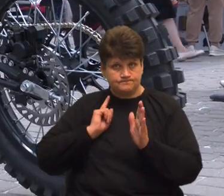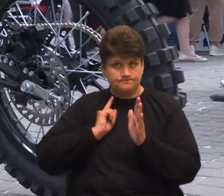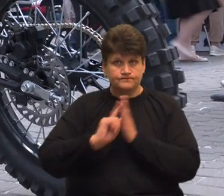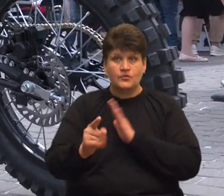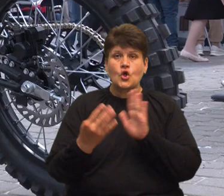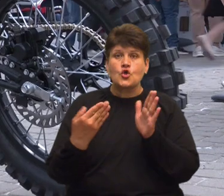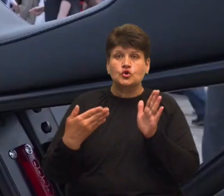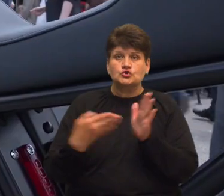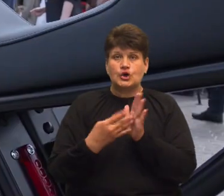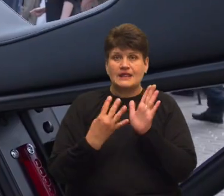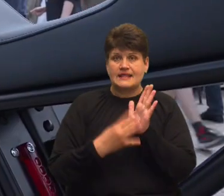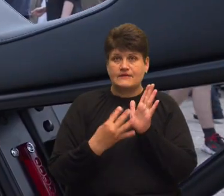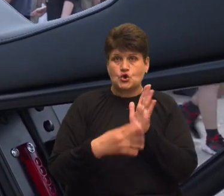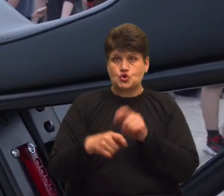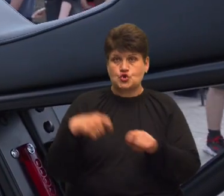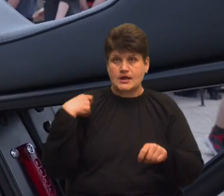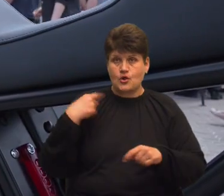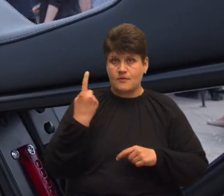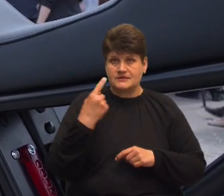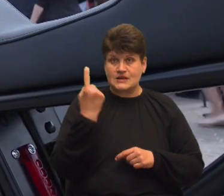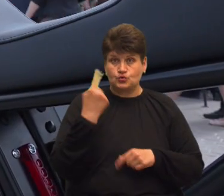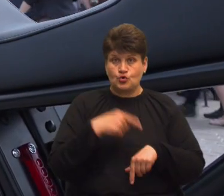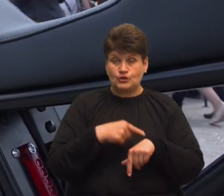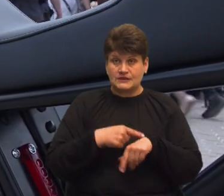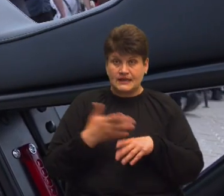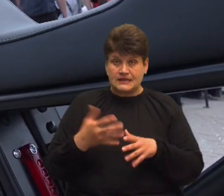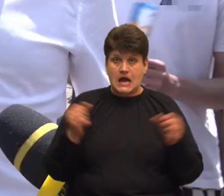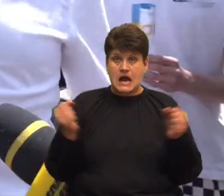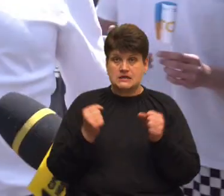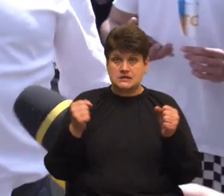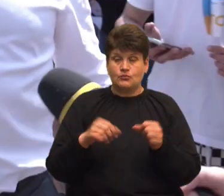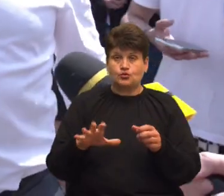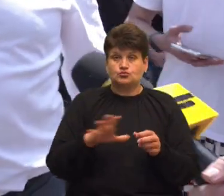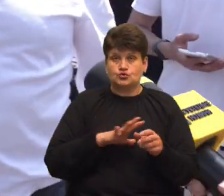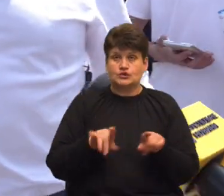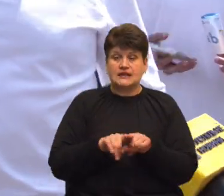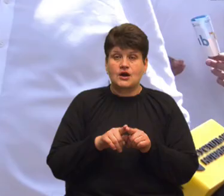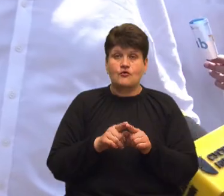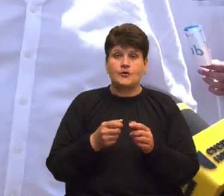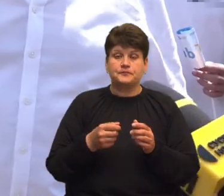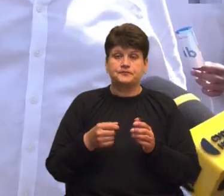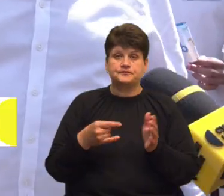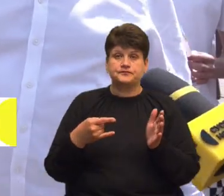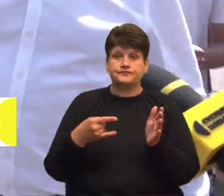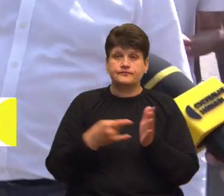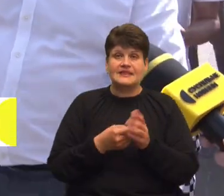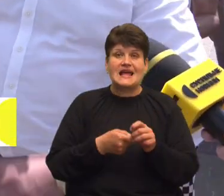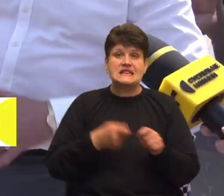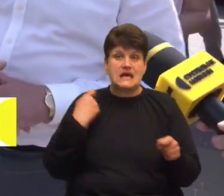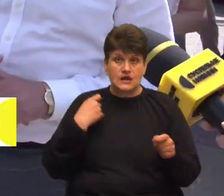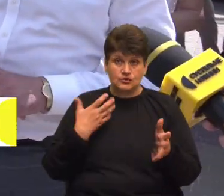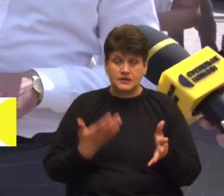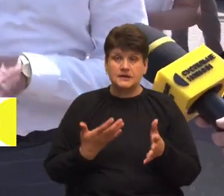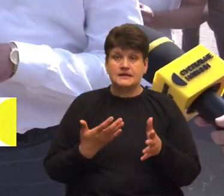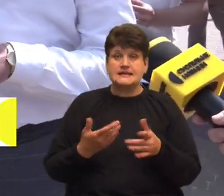90 кілометрів за годину на бездоріжжі а взимку виконували роль генераторів використовується військовими на